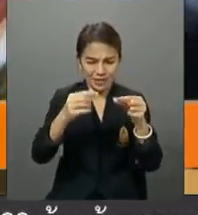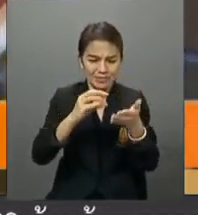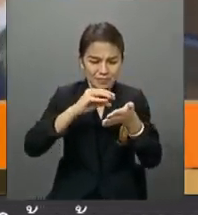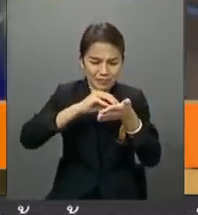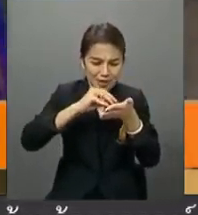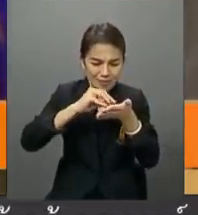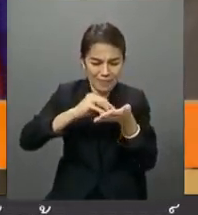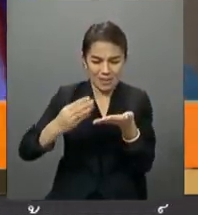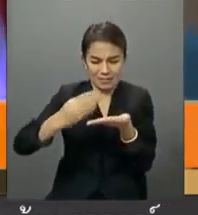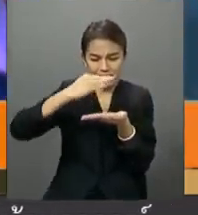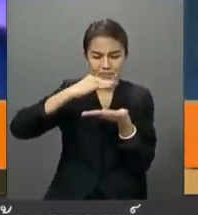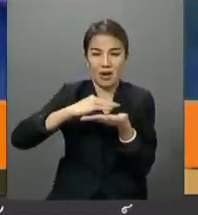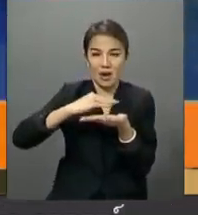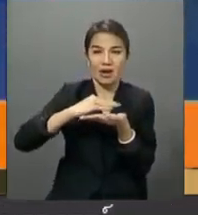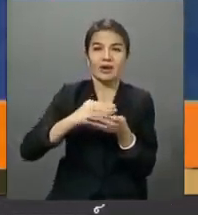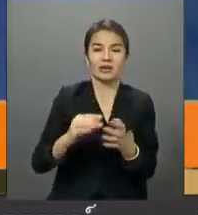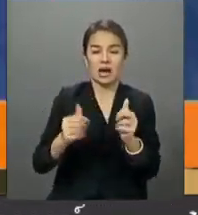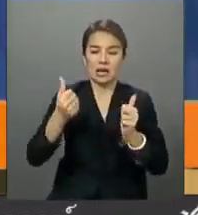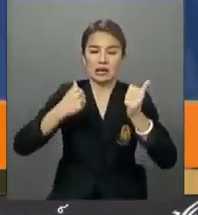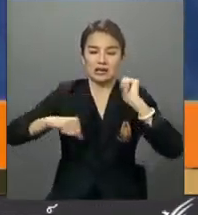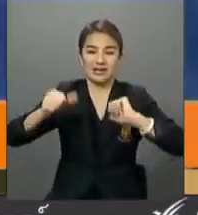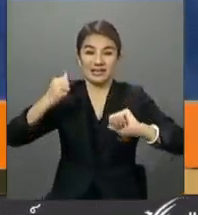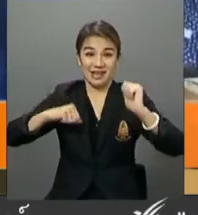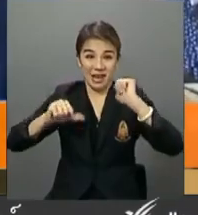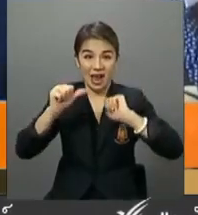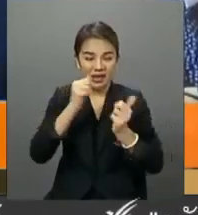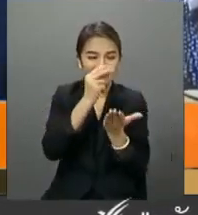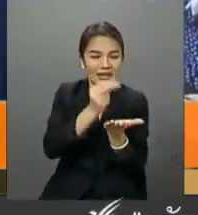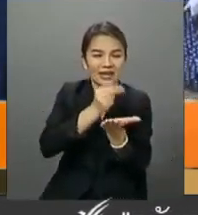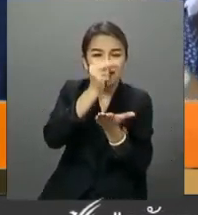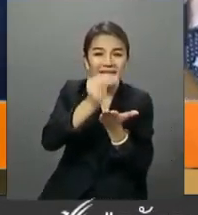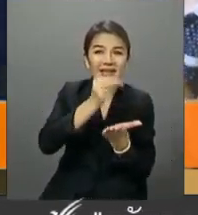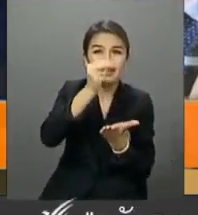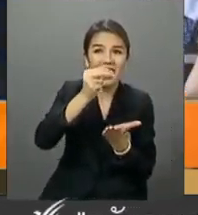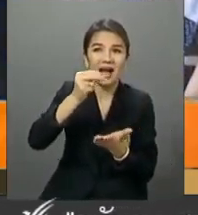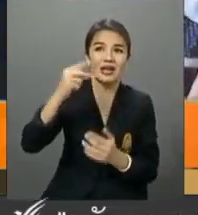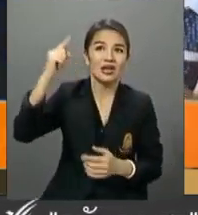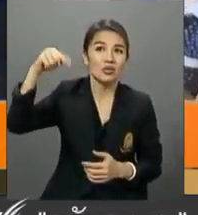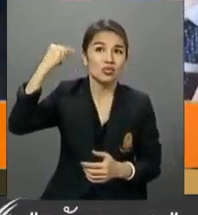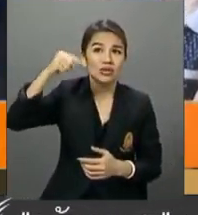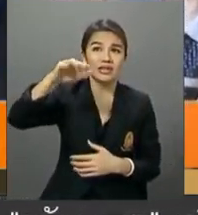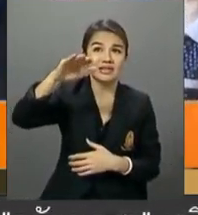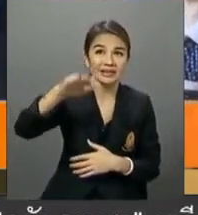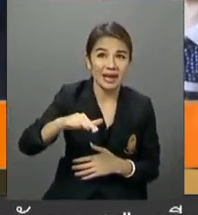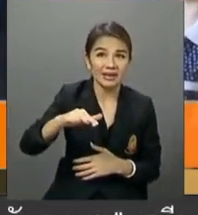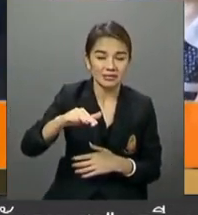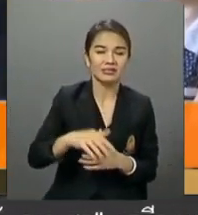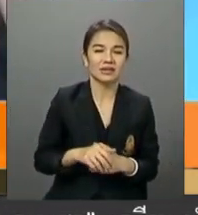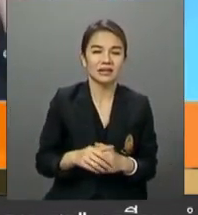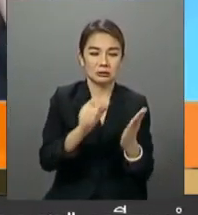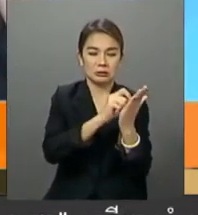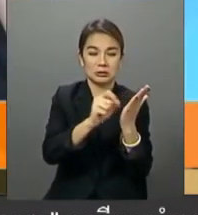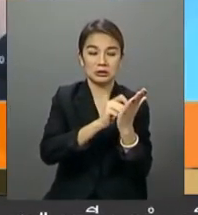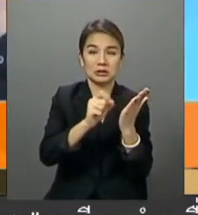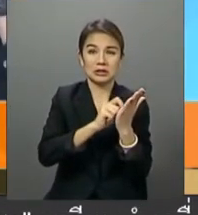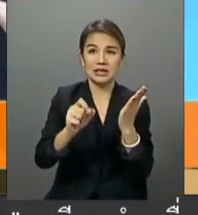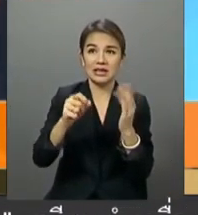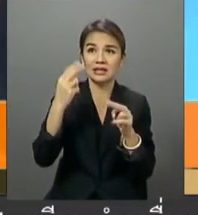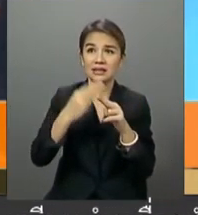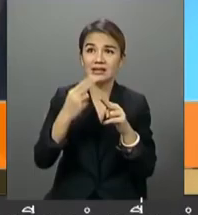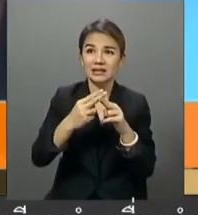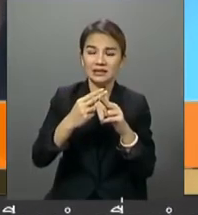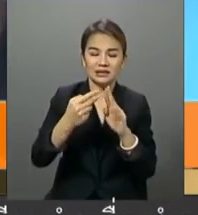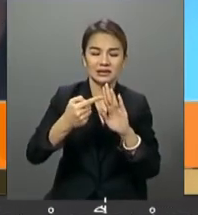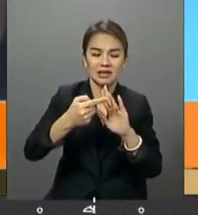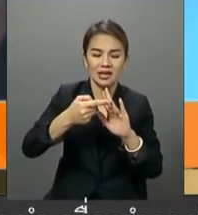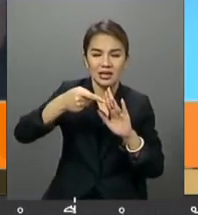อดแบบจากจินตนาการในนวนิยายไตรภาคของนักเขียนสาวแพรการนิรันดรเจ้าของนามปากกาเพียเรตตาดอน